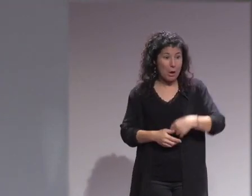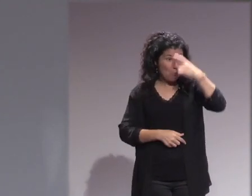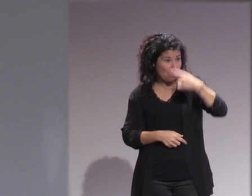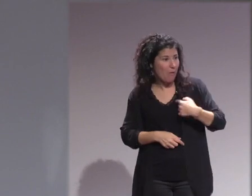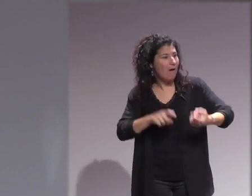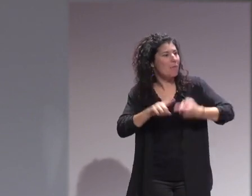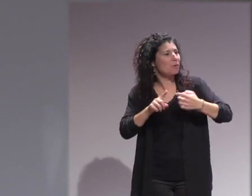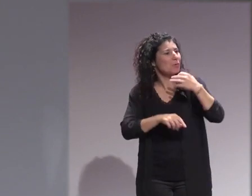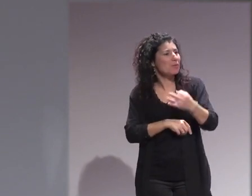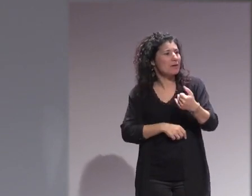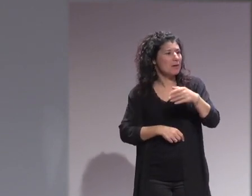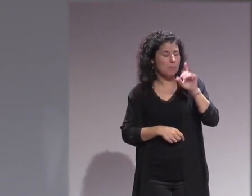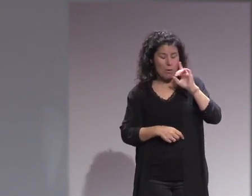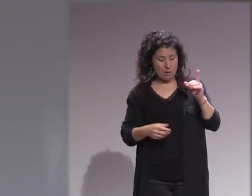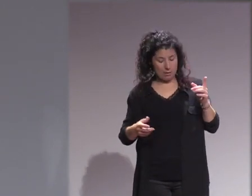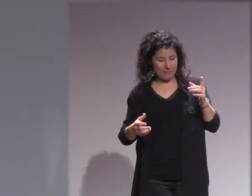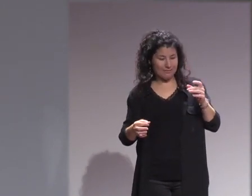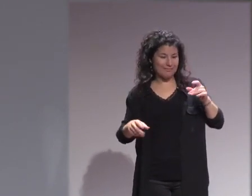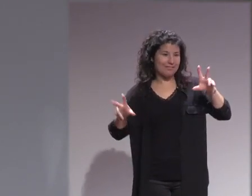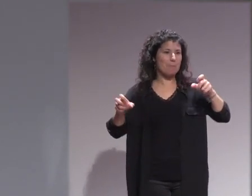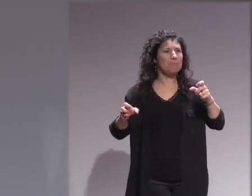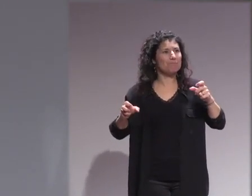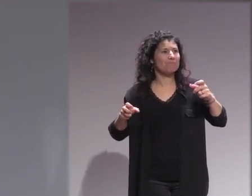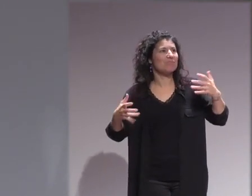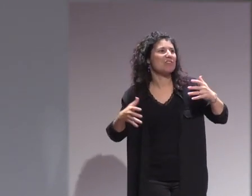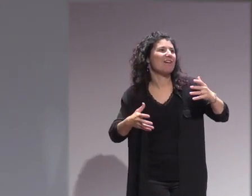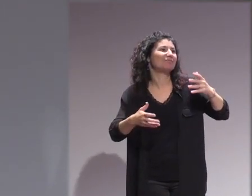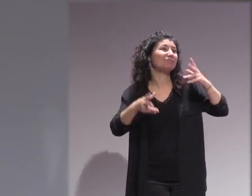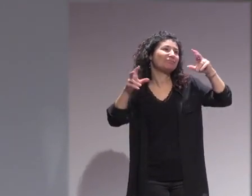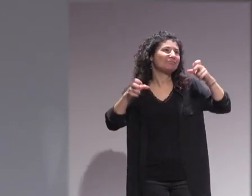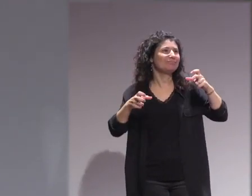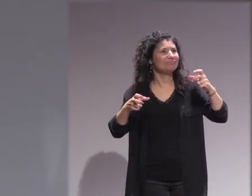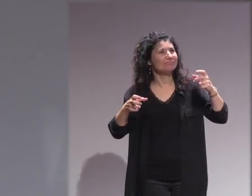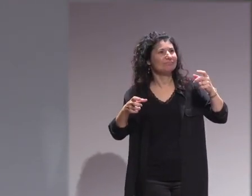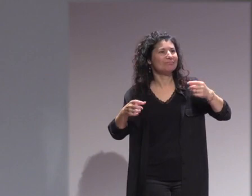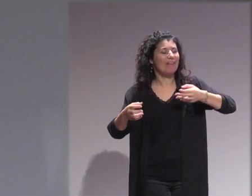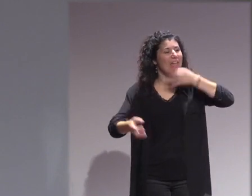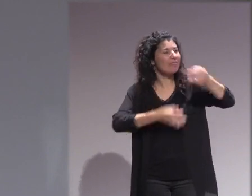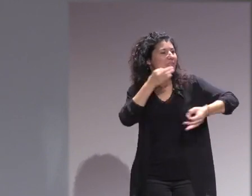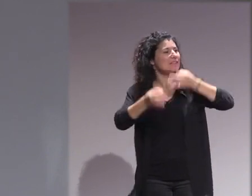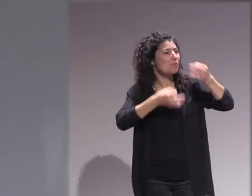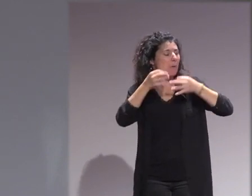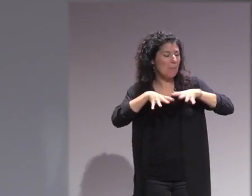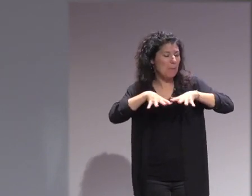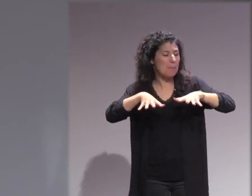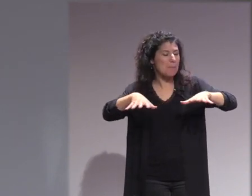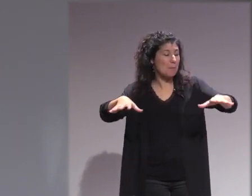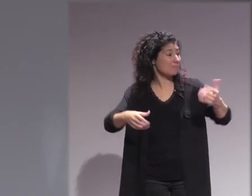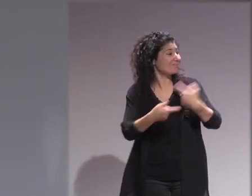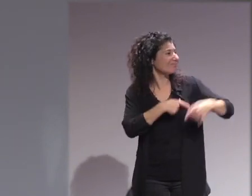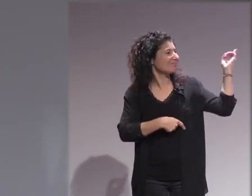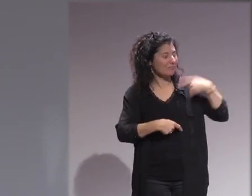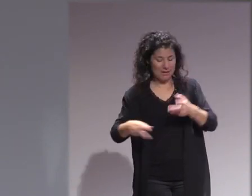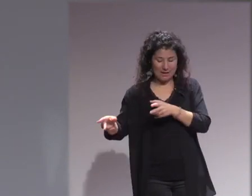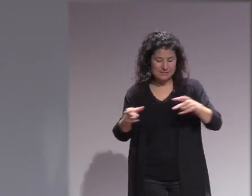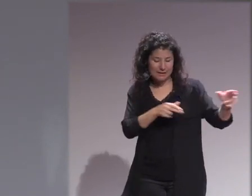un peu une façon de vous montrer que le ver était dans le fruit, et que donc un autre discours qui s'est développé et qu'on entend aussi dans ces extraits, qui est ce que